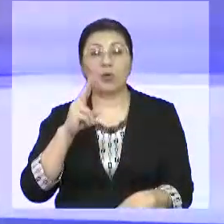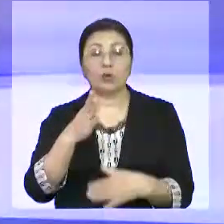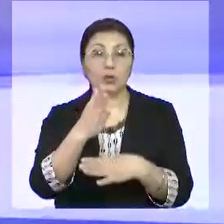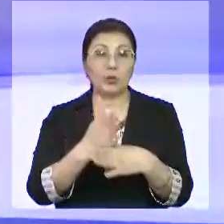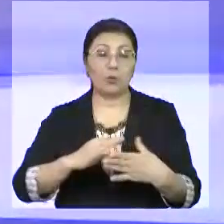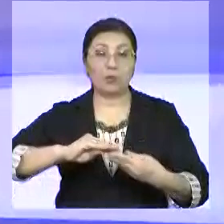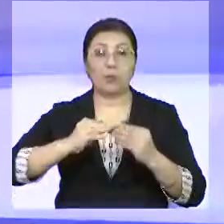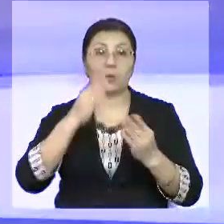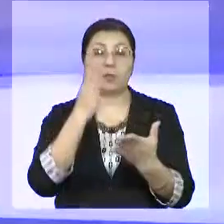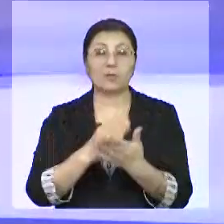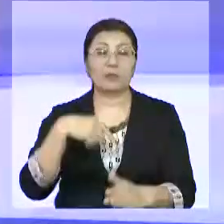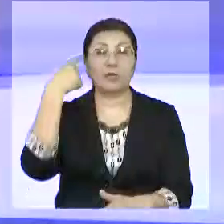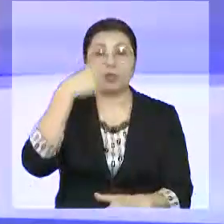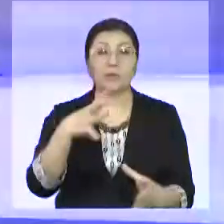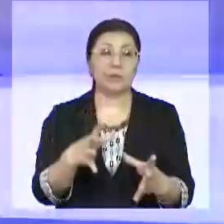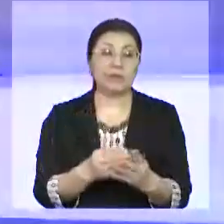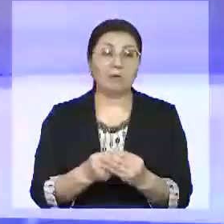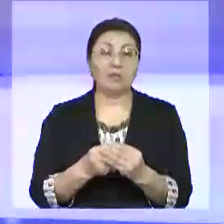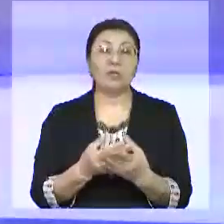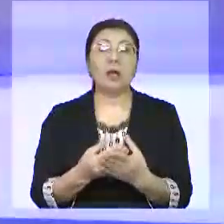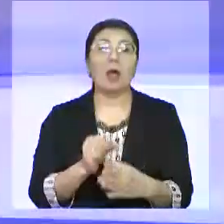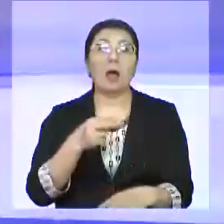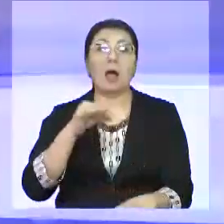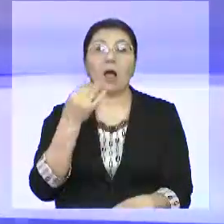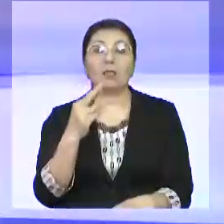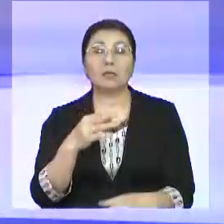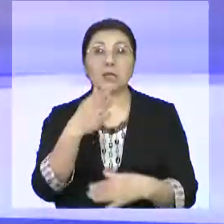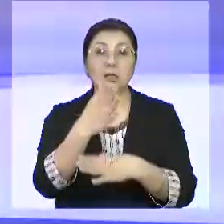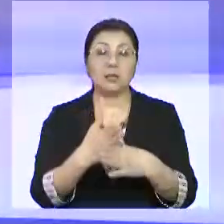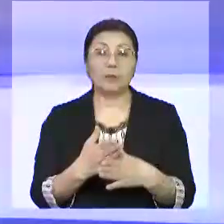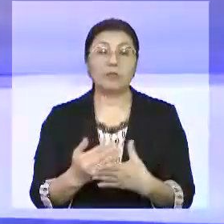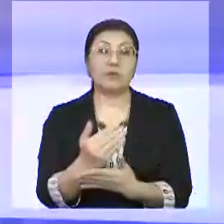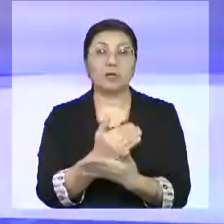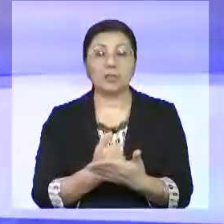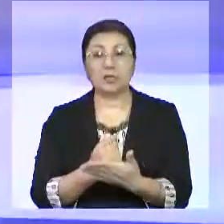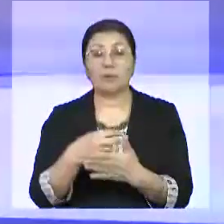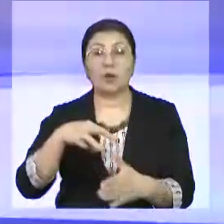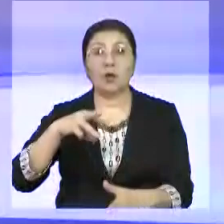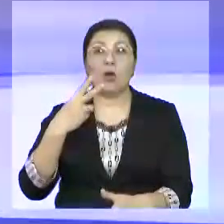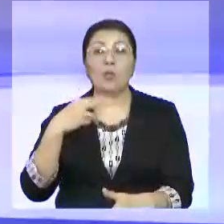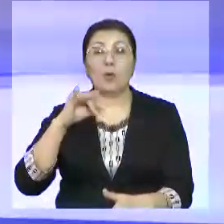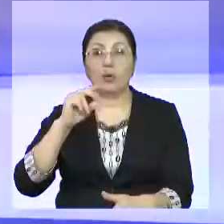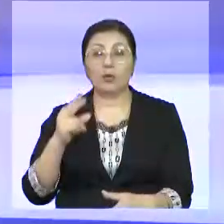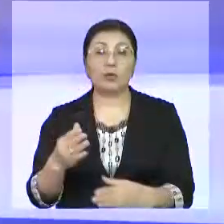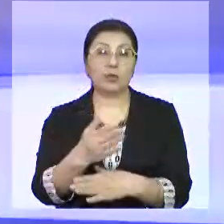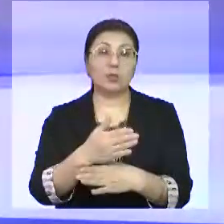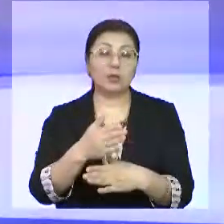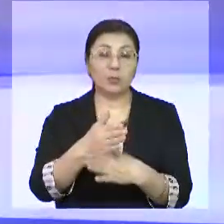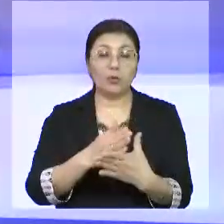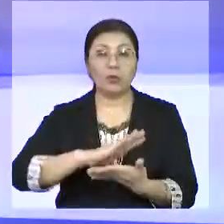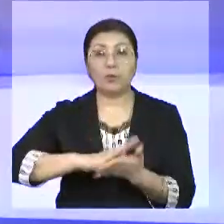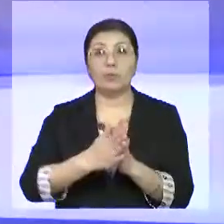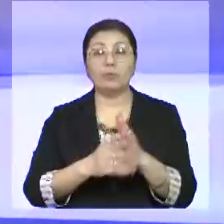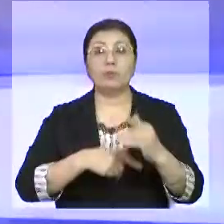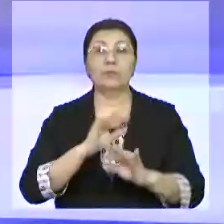бар. Жеке және ортақ мүлік сондай-ақ акцияларда бөлінеді. Жылдар бойы жиған терген мүлікті бөлудің өзіндік шарттары туралы келесі